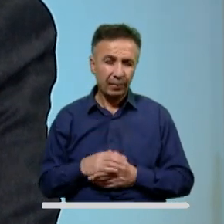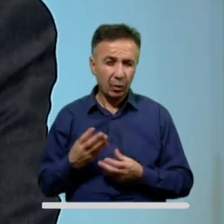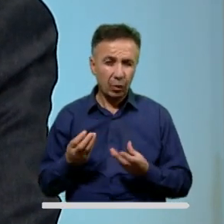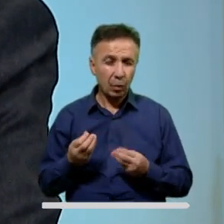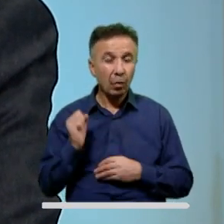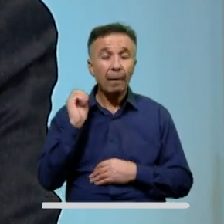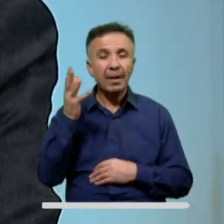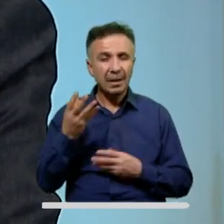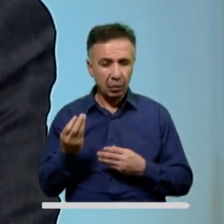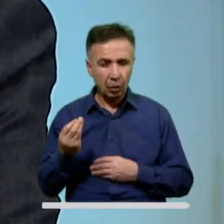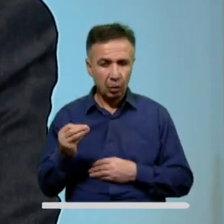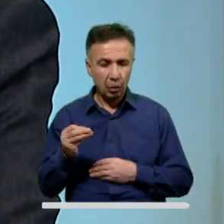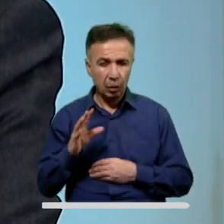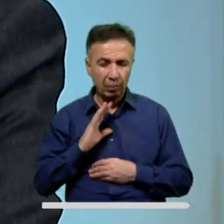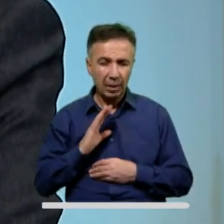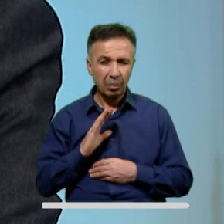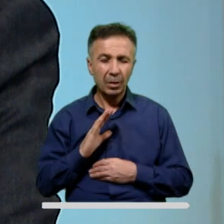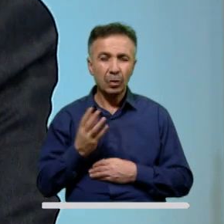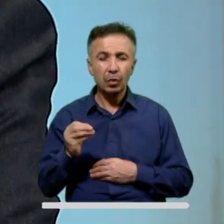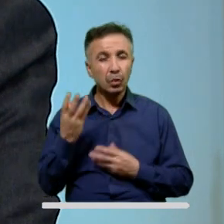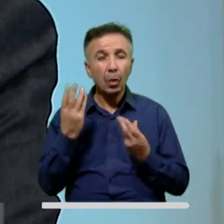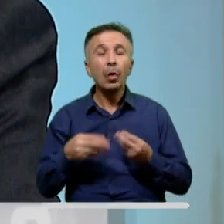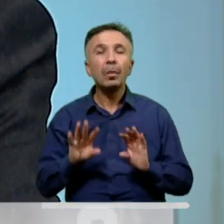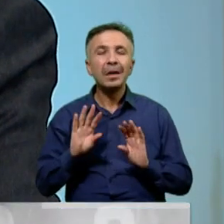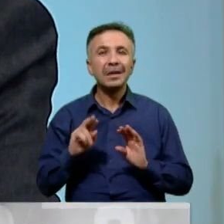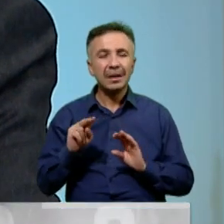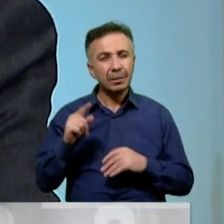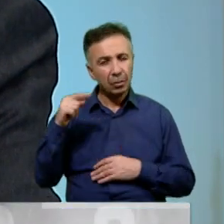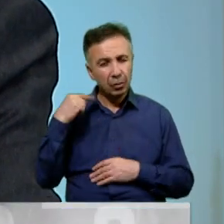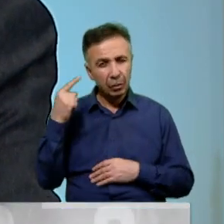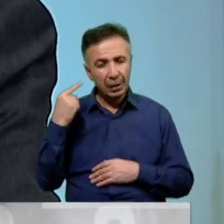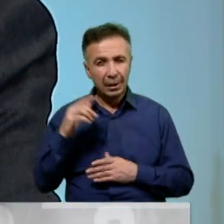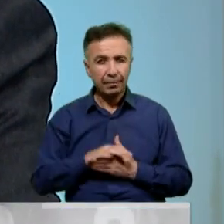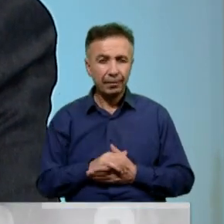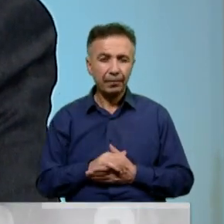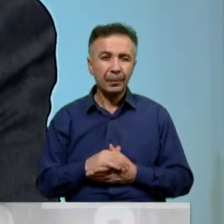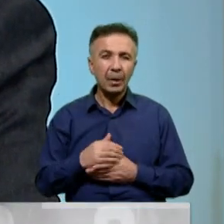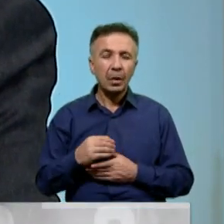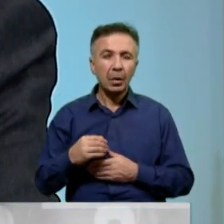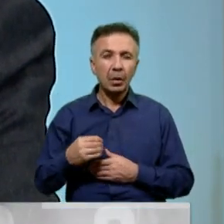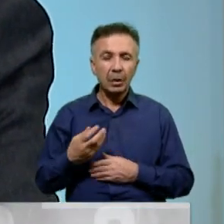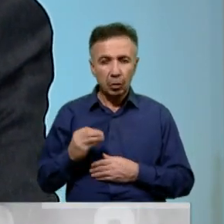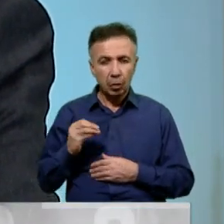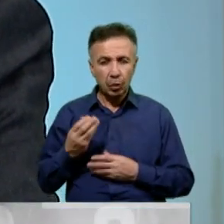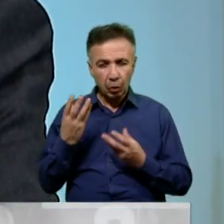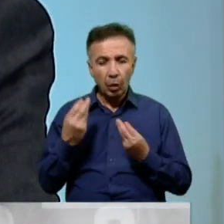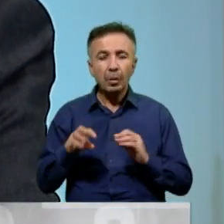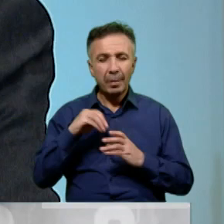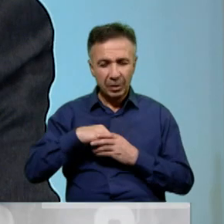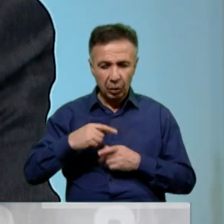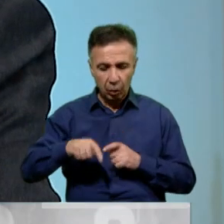fazla çocuğumuz oldu. Bundan sonra olmasın gibi bir düşünceyle kordon bağlatmak caiz